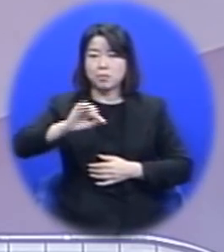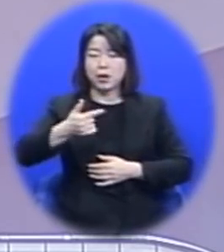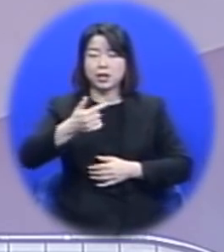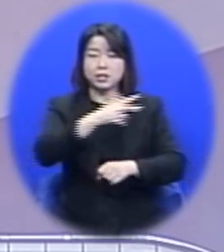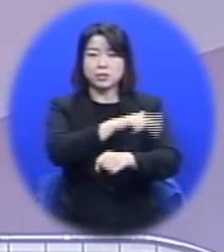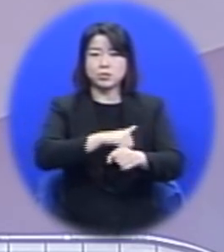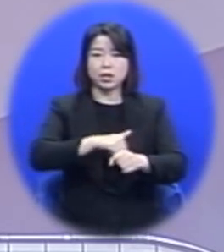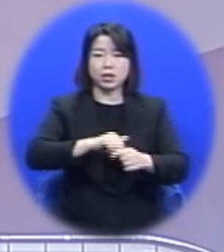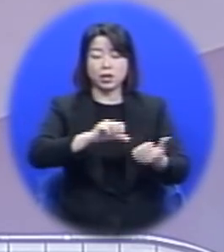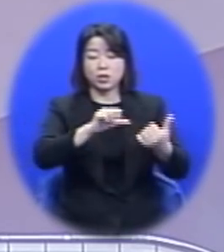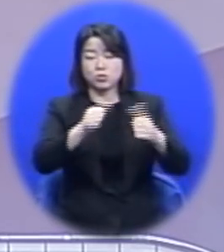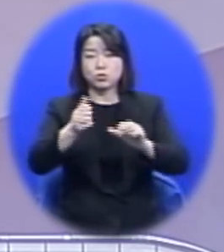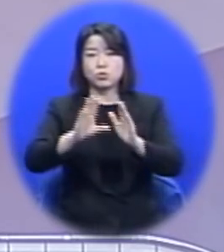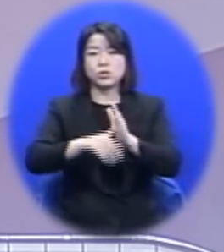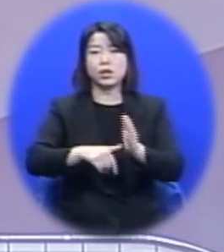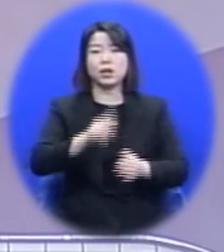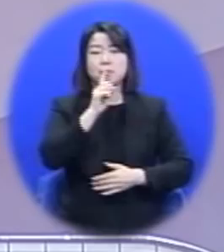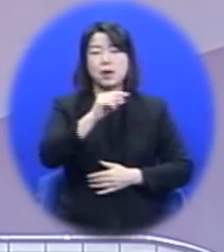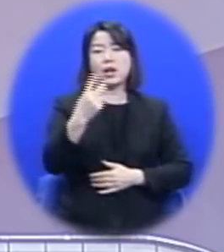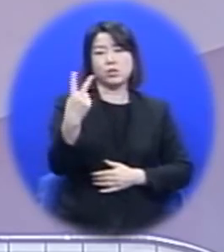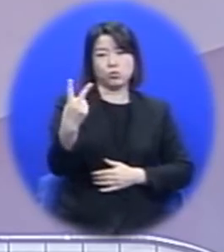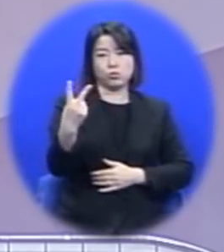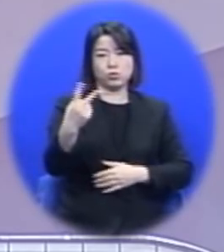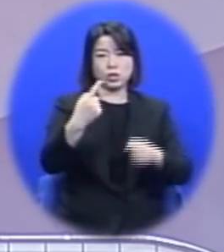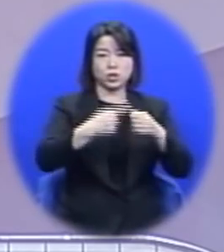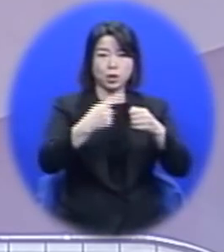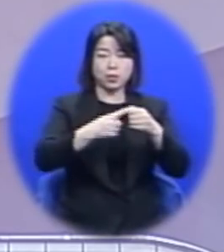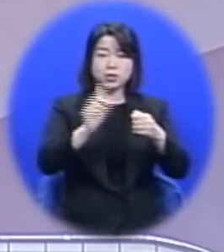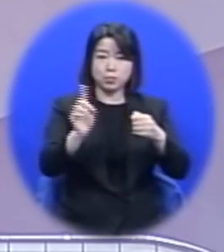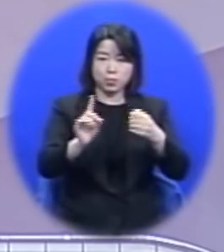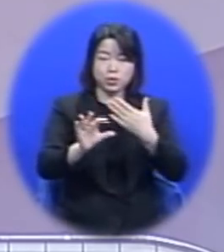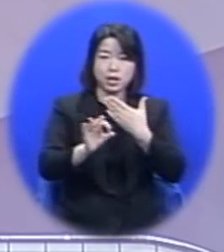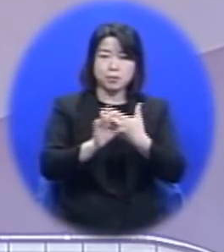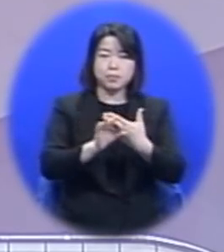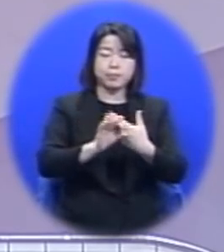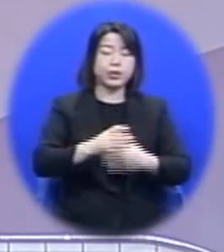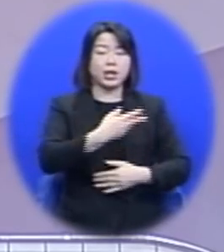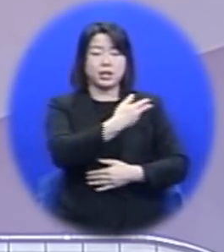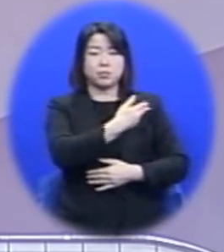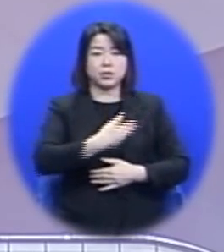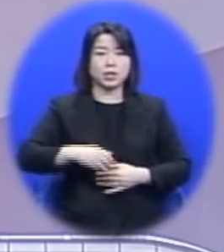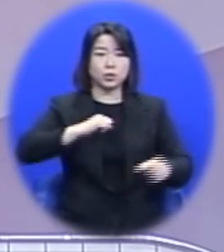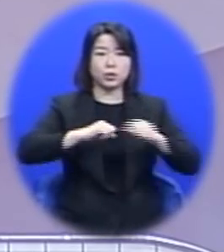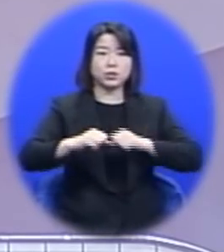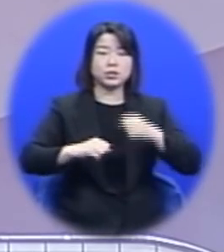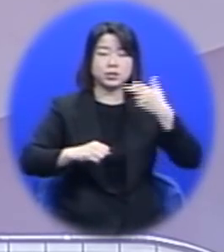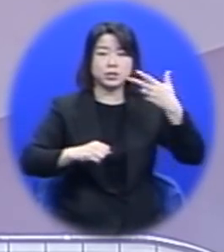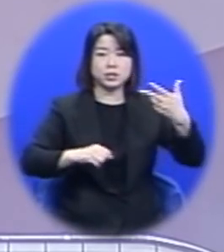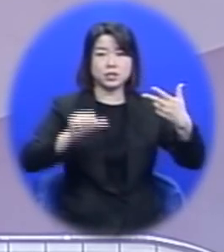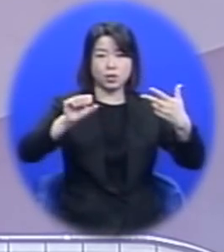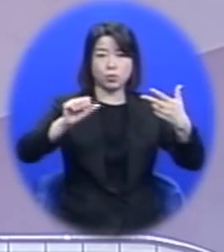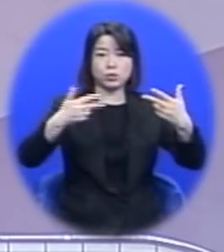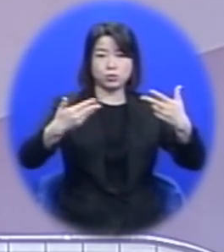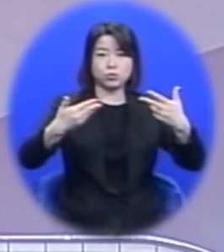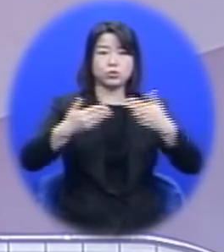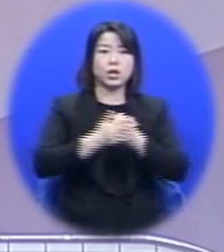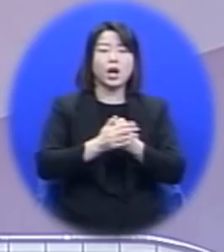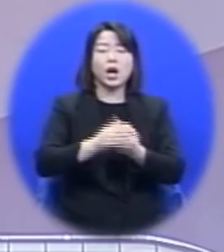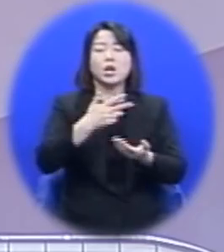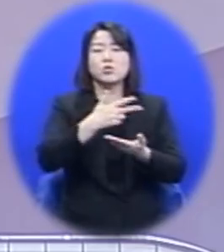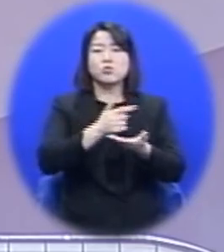마디 마지막에 했습니다. 첫 번째는 사도행전 7장 59절에 주